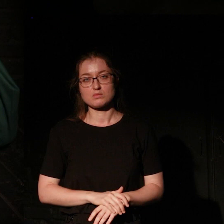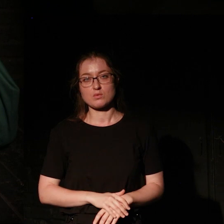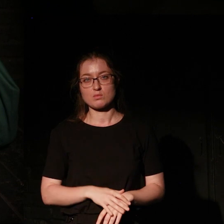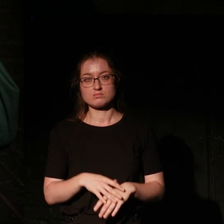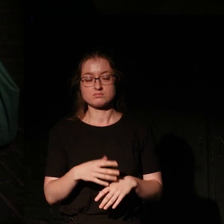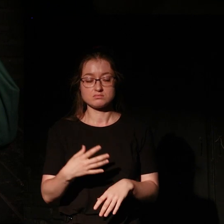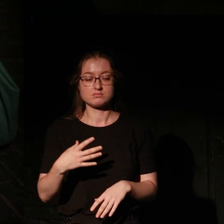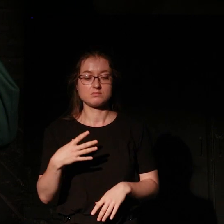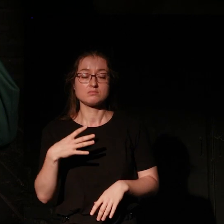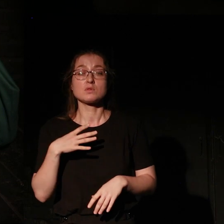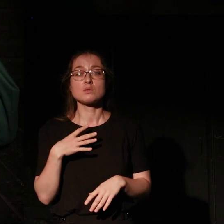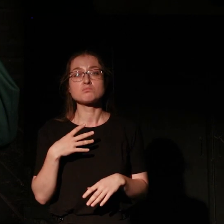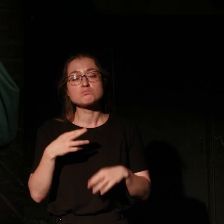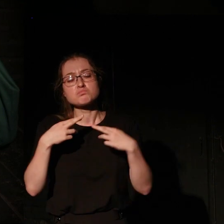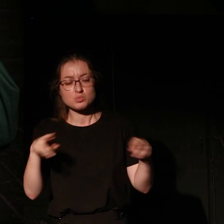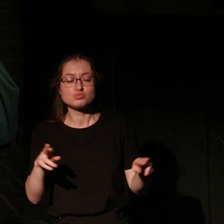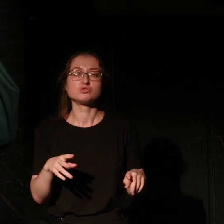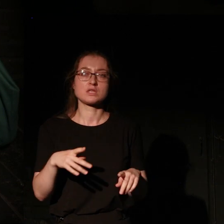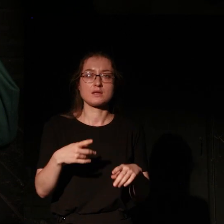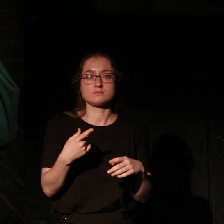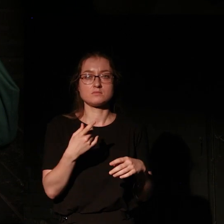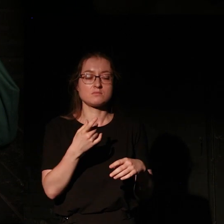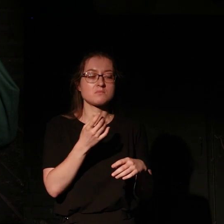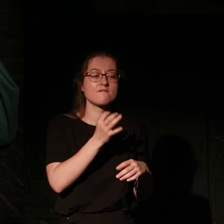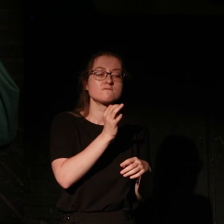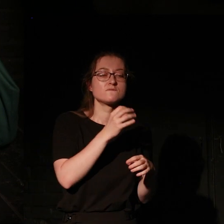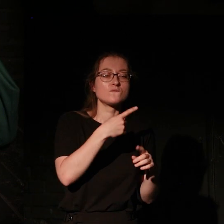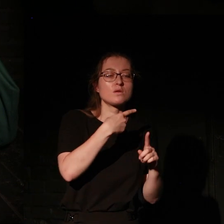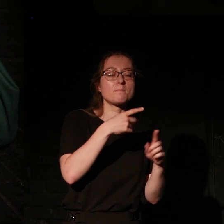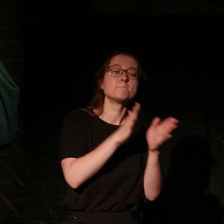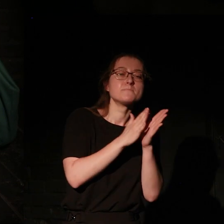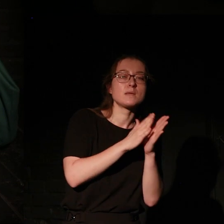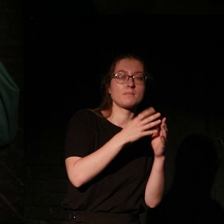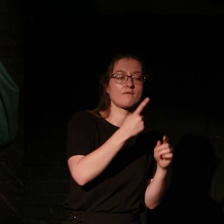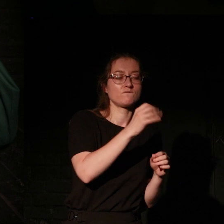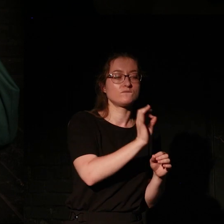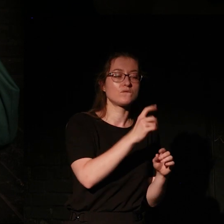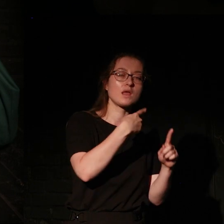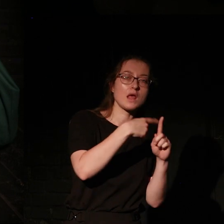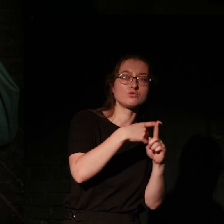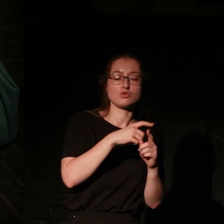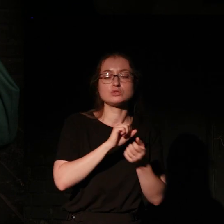katolickim, kanonem protestanckim, kanonami kościołów wschodnich,